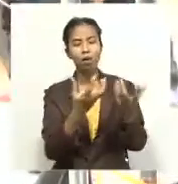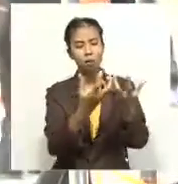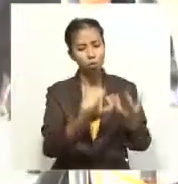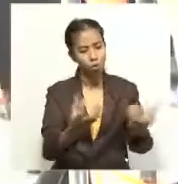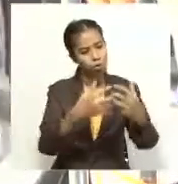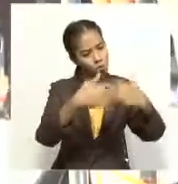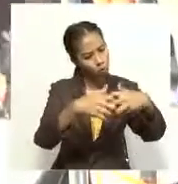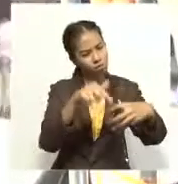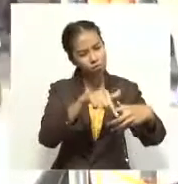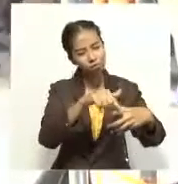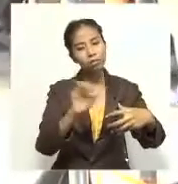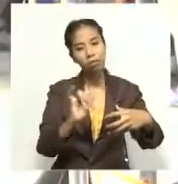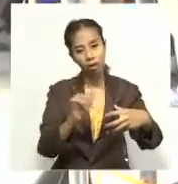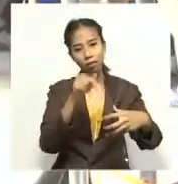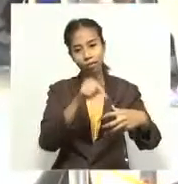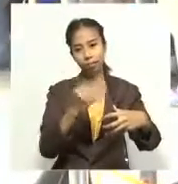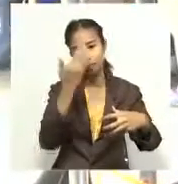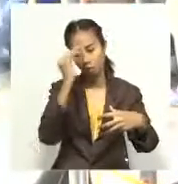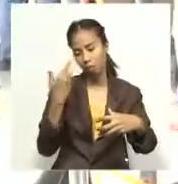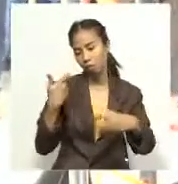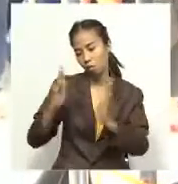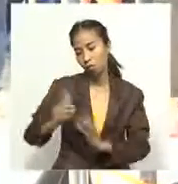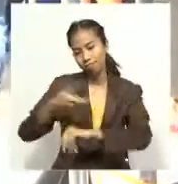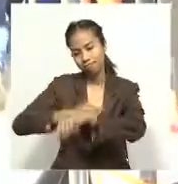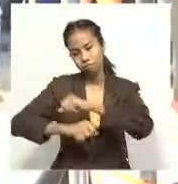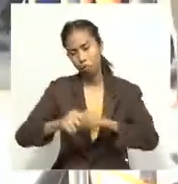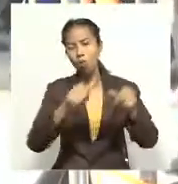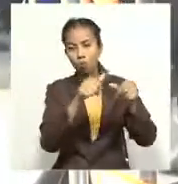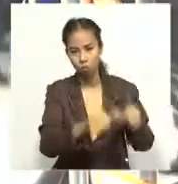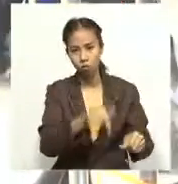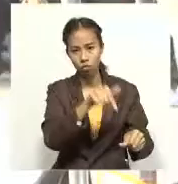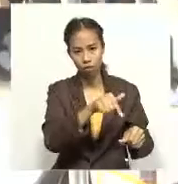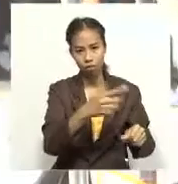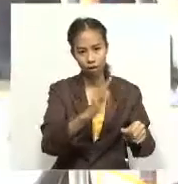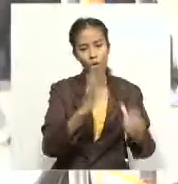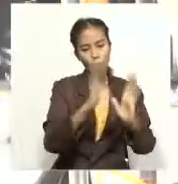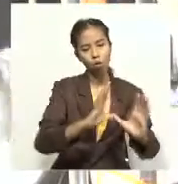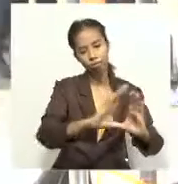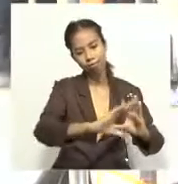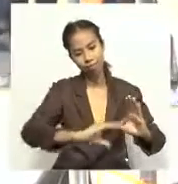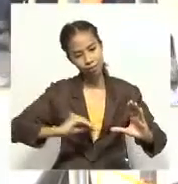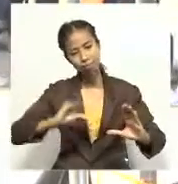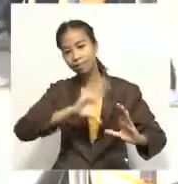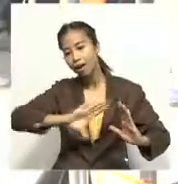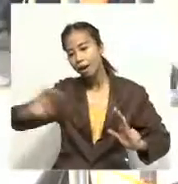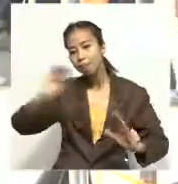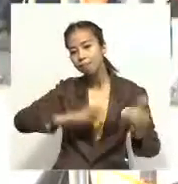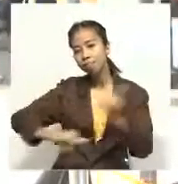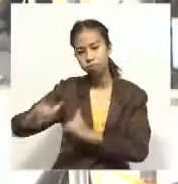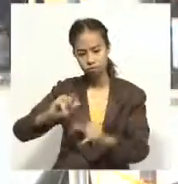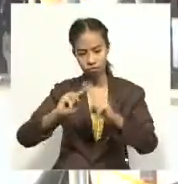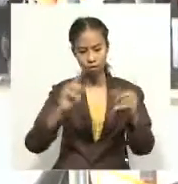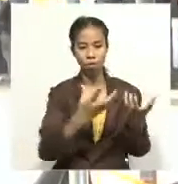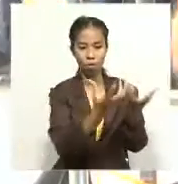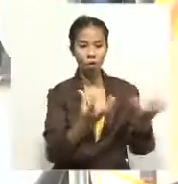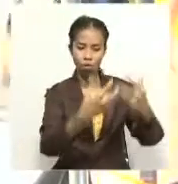ะครับขณะนี้ก็ยังคงมีเจ้าหน้าที่ที่ปฏิบัติงานในการขนย้ายอุปกรณ์กลับออกมาอย่างต่อเนื่องครับในขณะที่มีอุปกรณ์ในถ้ำบางส่วนที่ยัง